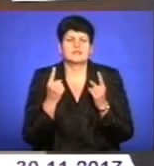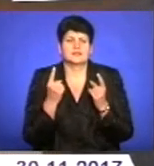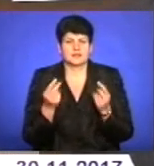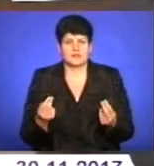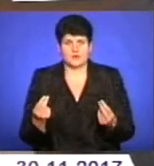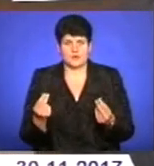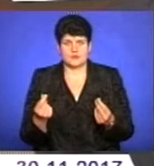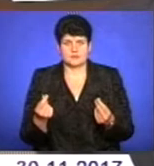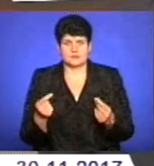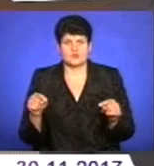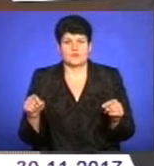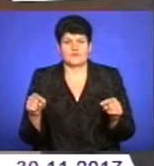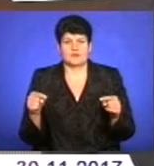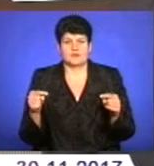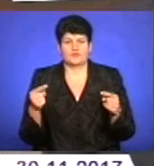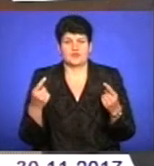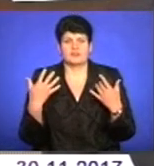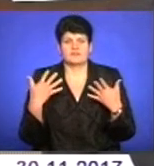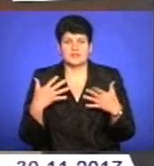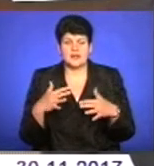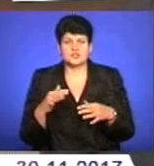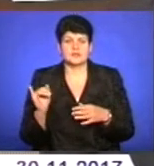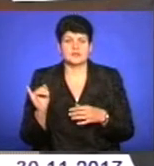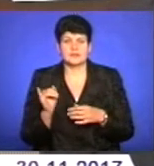щоб відтворити то втрачене і